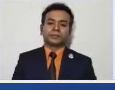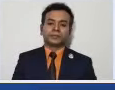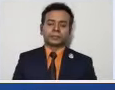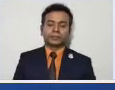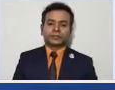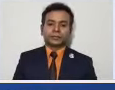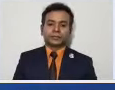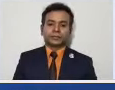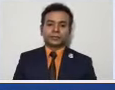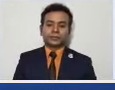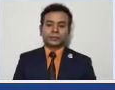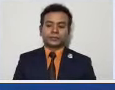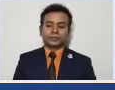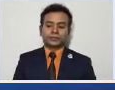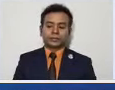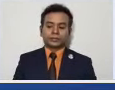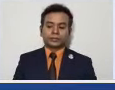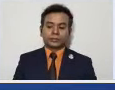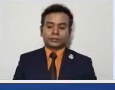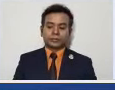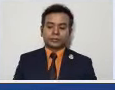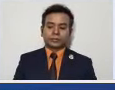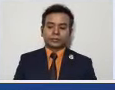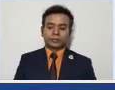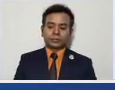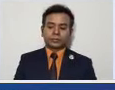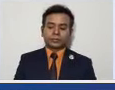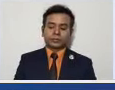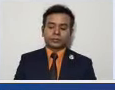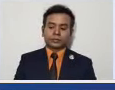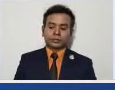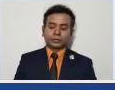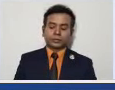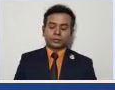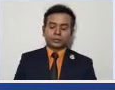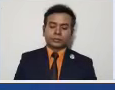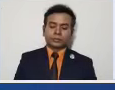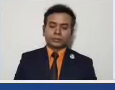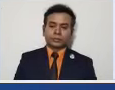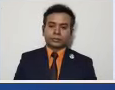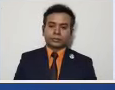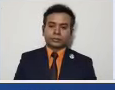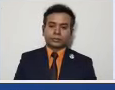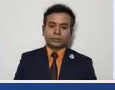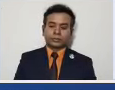করি, তাহলেই আমরা সফল হতে পারবো। আপনাদের সবাইকে অনেক ধন্যবাদ। আসসালামু আলাইকুম।